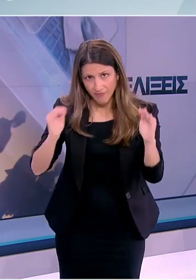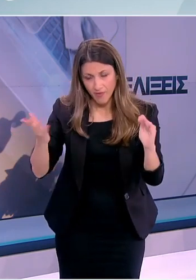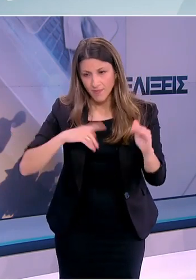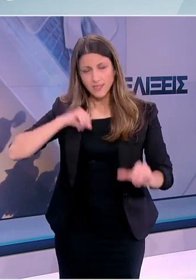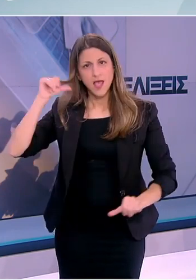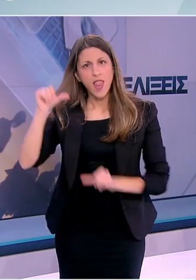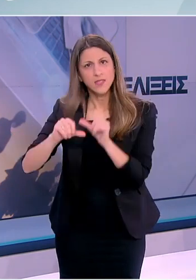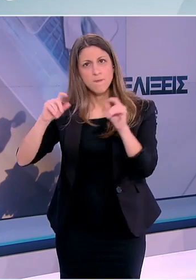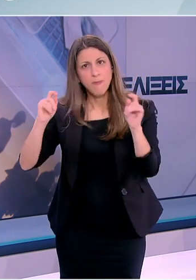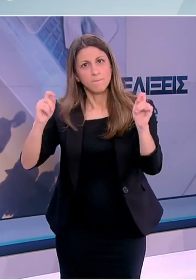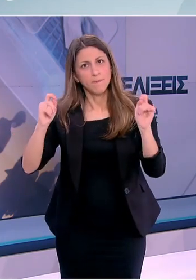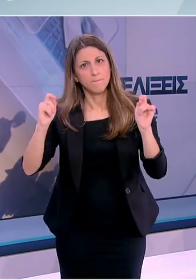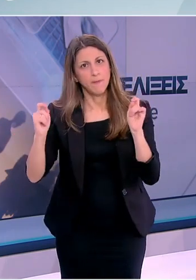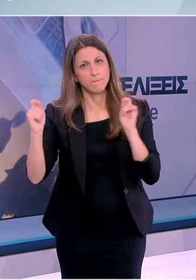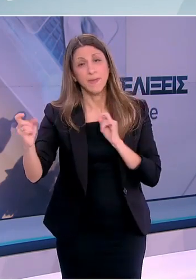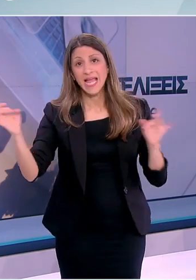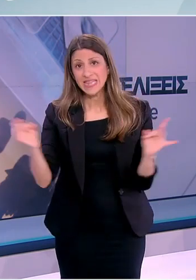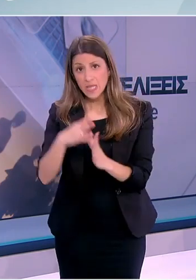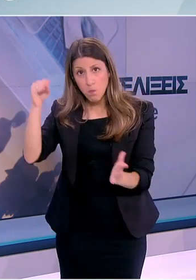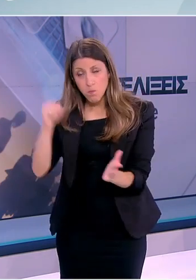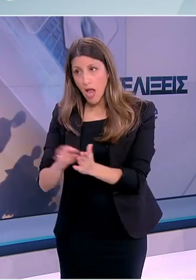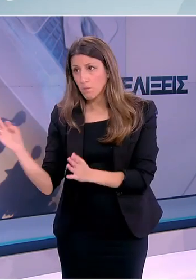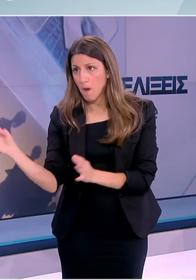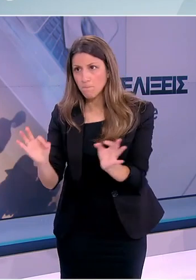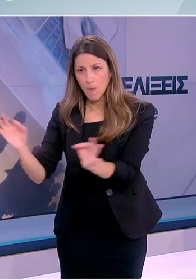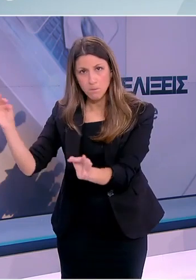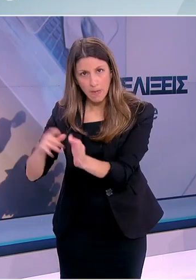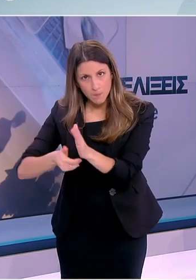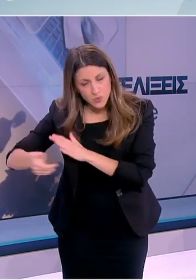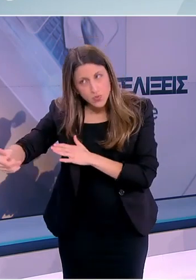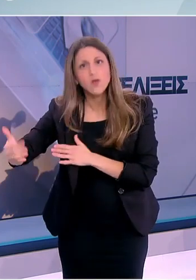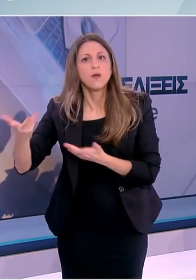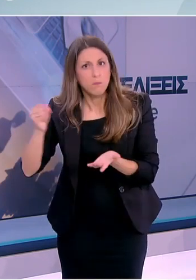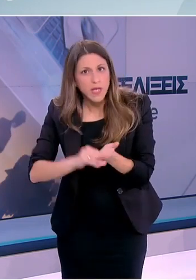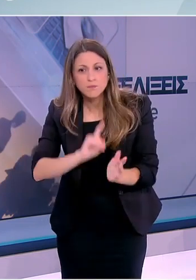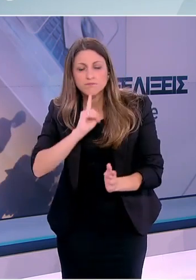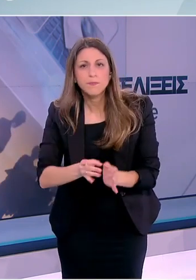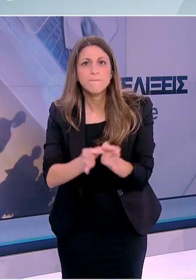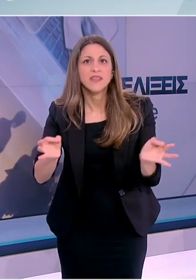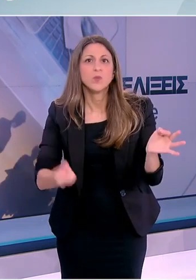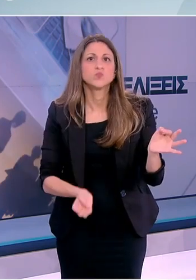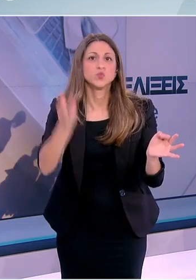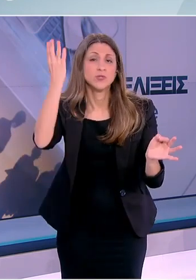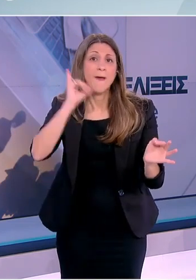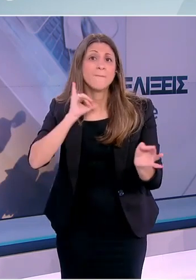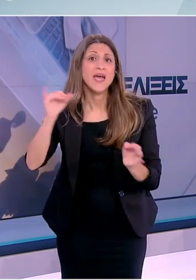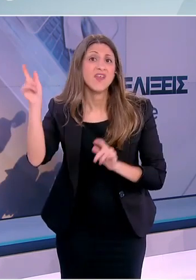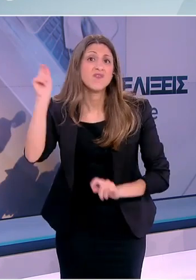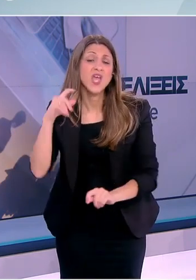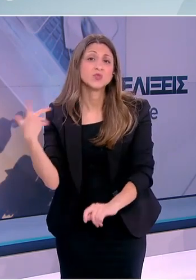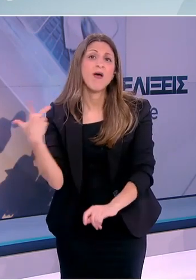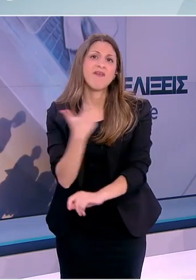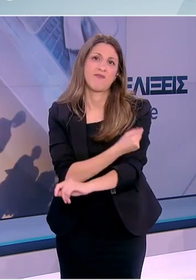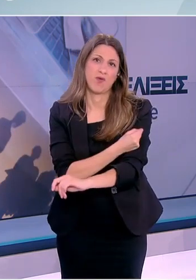και ξεφεύγει η κατάσταση, επανέρχεσαι σε μέτρα. Και αυτό θα δούμε να γίνεται με αυτό το νέο μέχρι να έχουμε ένα εμβόλιο. Και γιατί θα γίνεται αυτό? Για να προστατεύεις το